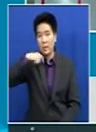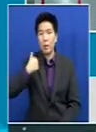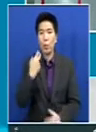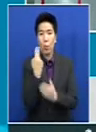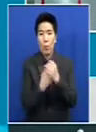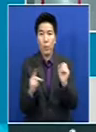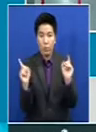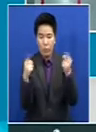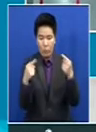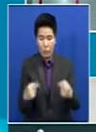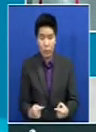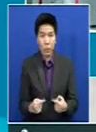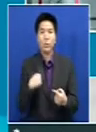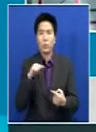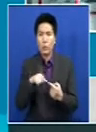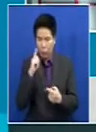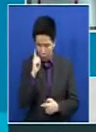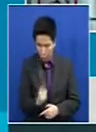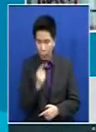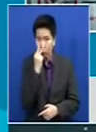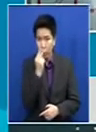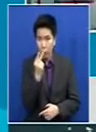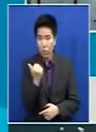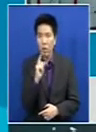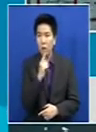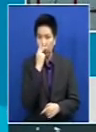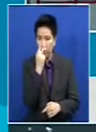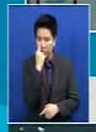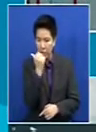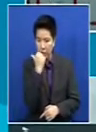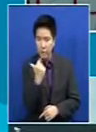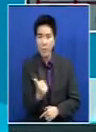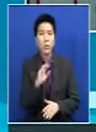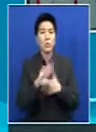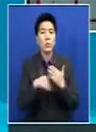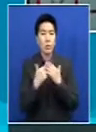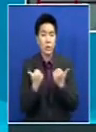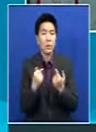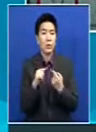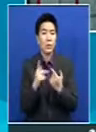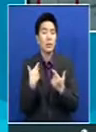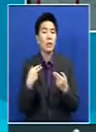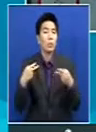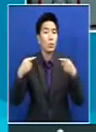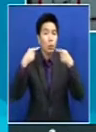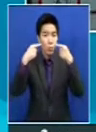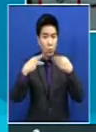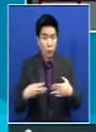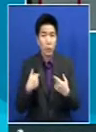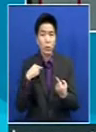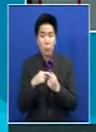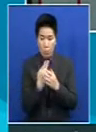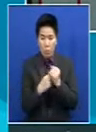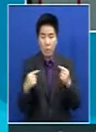คู่มวยวันนี้แฟนหมัดมวยนี่ต้องไม่พลาดด้วยประการทั้งปวงนะครับเพราะว่าน่าดูทุกคู่เลยทีเดียวนะครับขนาดว่าคู่ที่